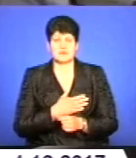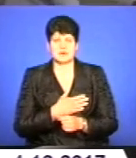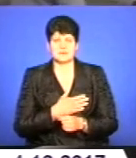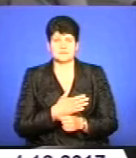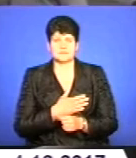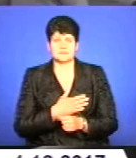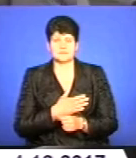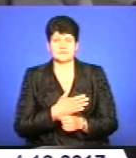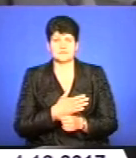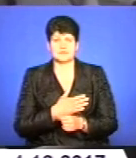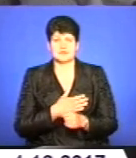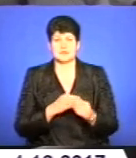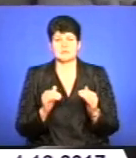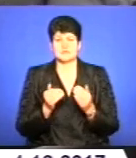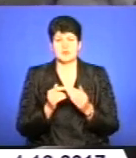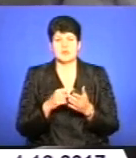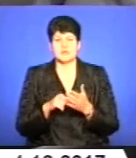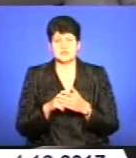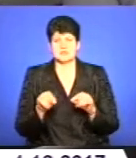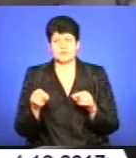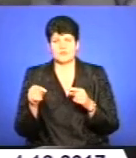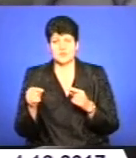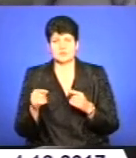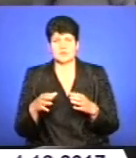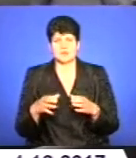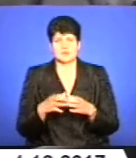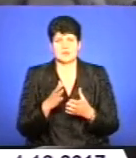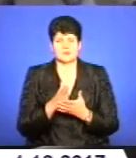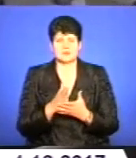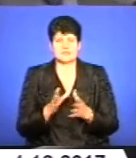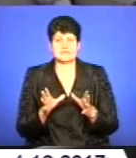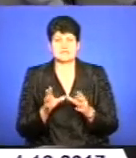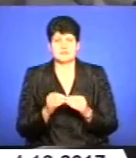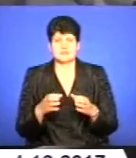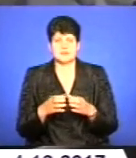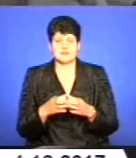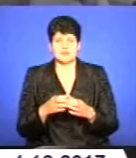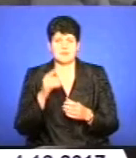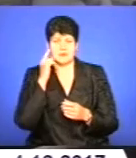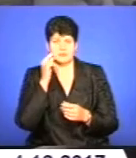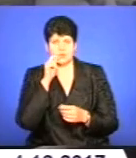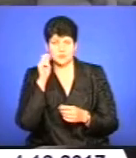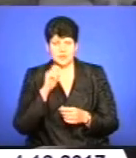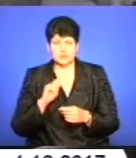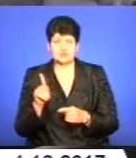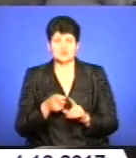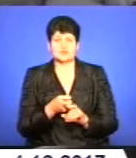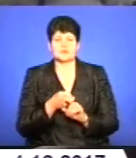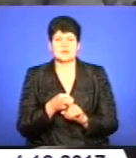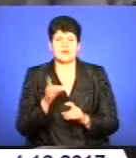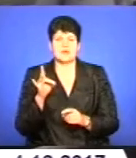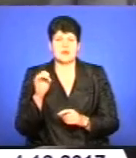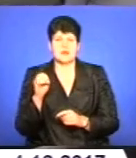пасічницькі громадські організації створюються, як зараз осередок такі є спілка пасічників України. Що стосується